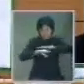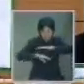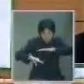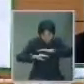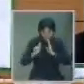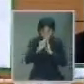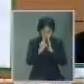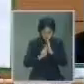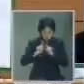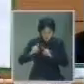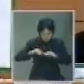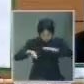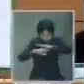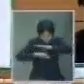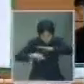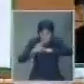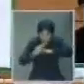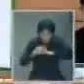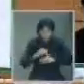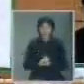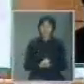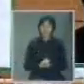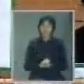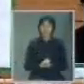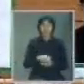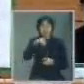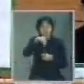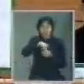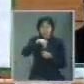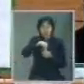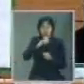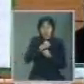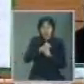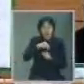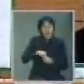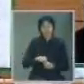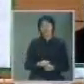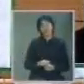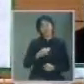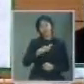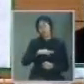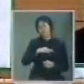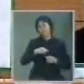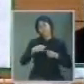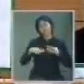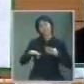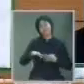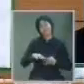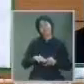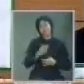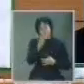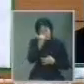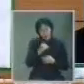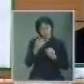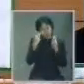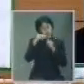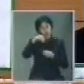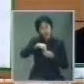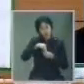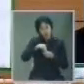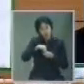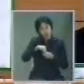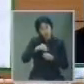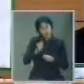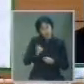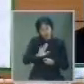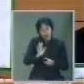ายท่านอยู่อีกวันนึงเนี่ยผมยังไม่อยากให้อยู่เลยอยู่ได้ยังไ